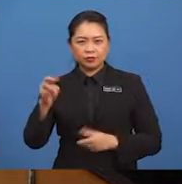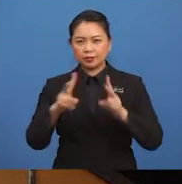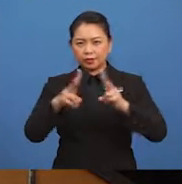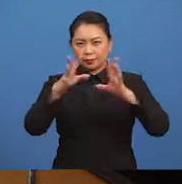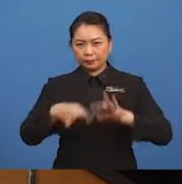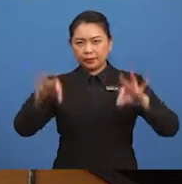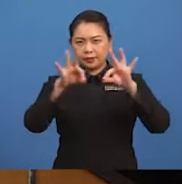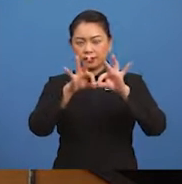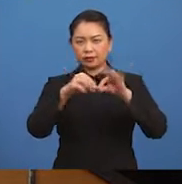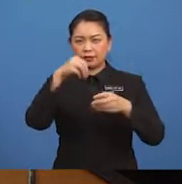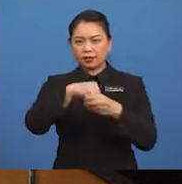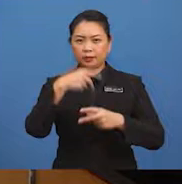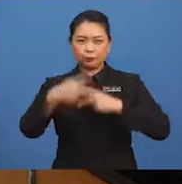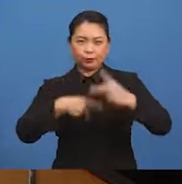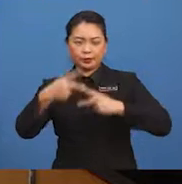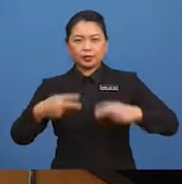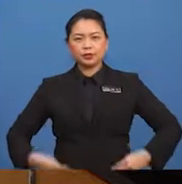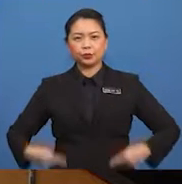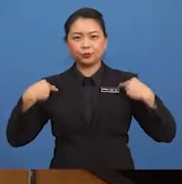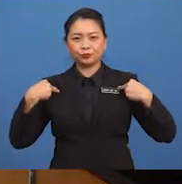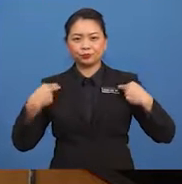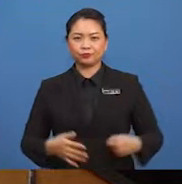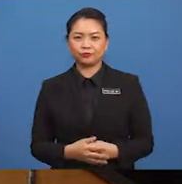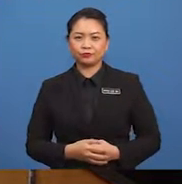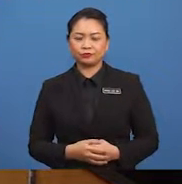Mitosis sangat penting dalam proses hidup.